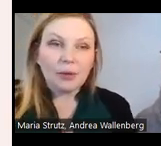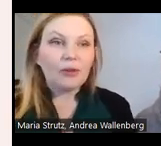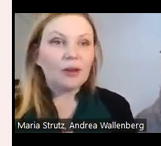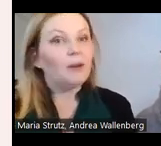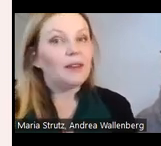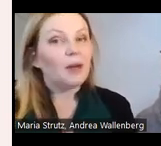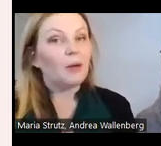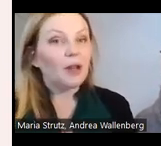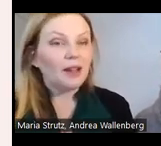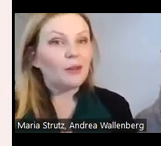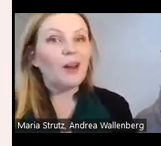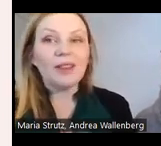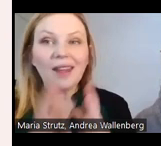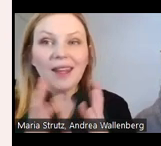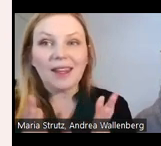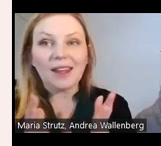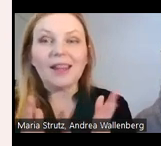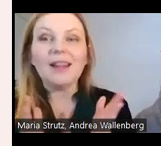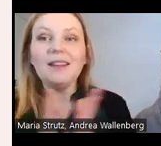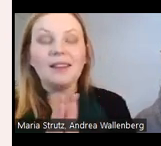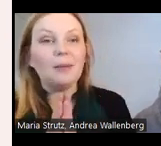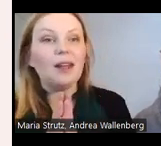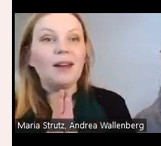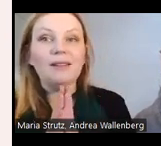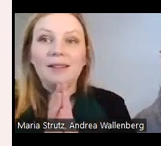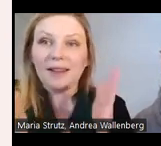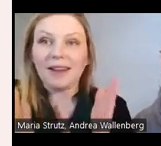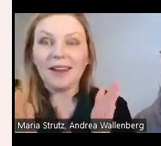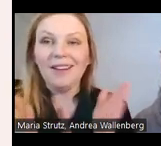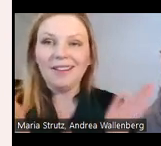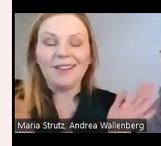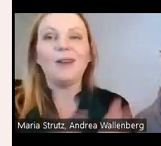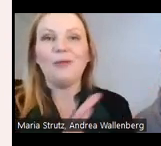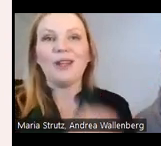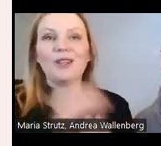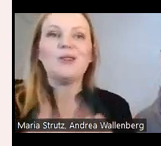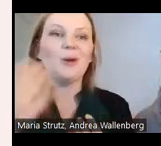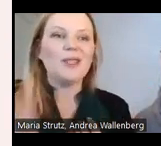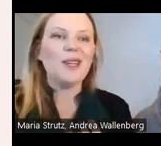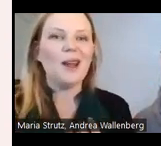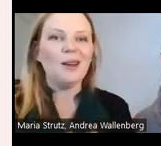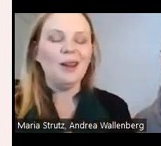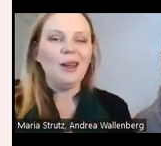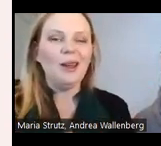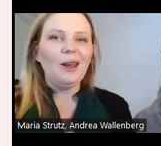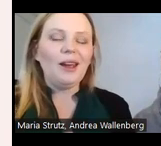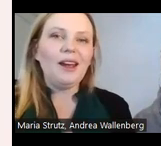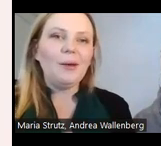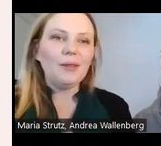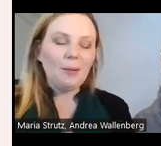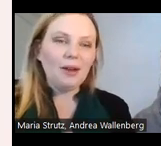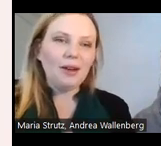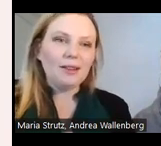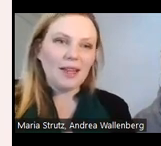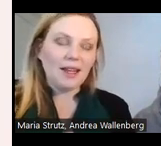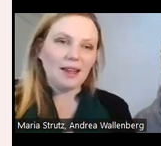abstrakt, men vovve är lite mer konkret. Och även tecken är lite mer lika det de faktiskt symboliserar.